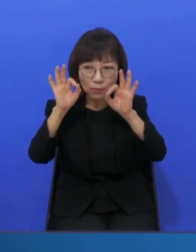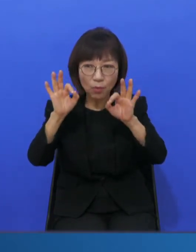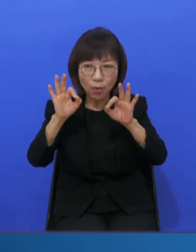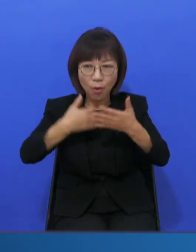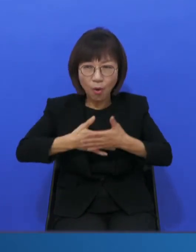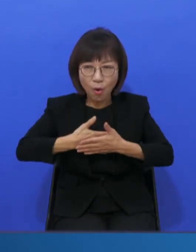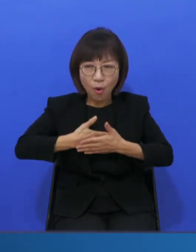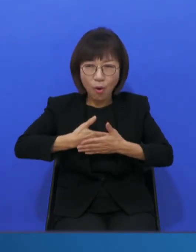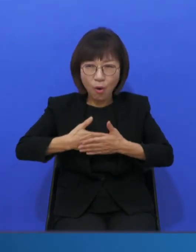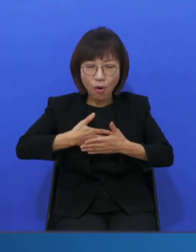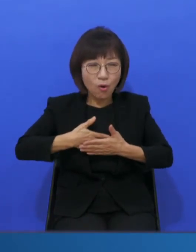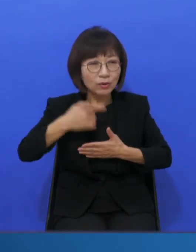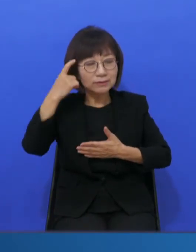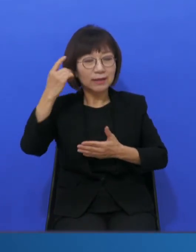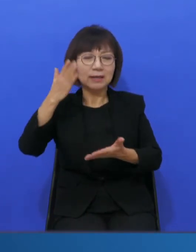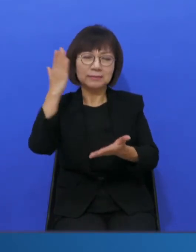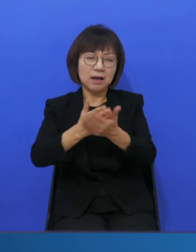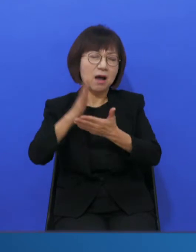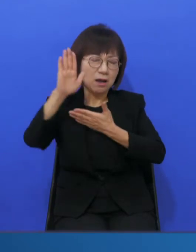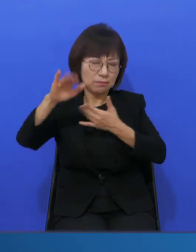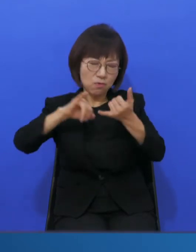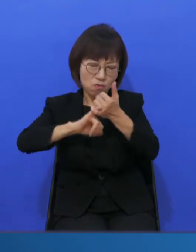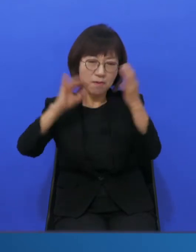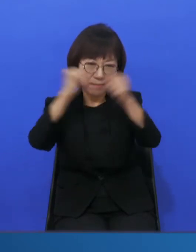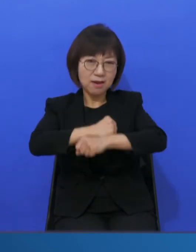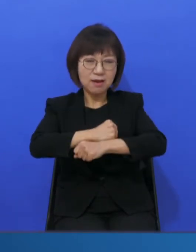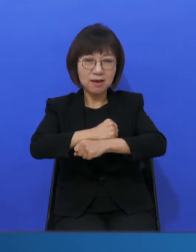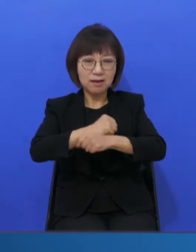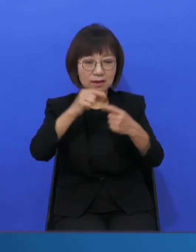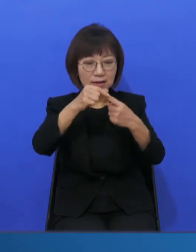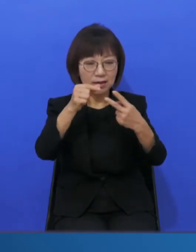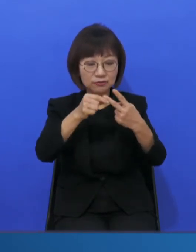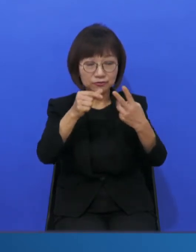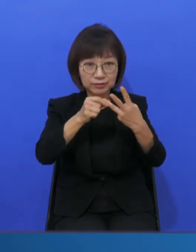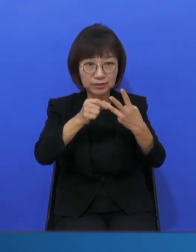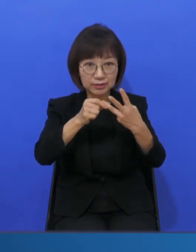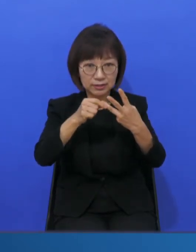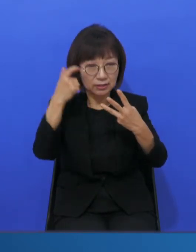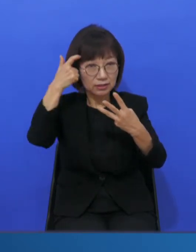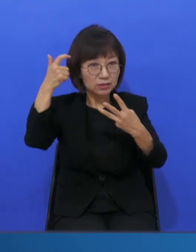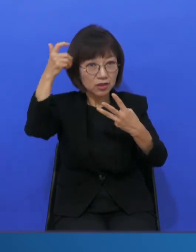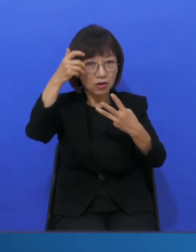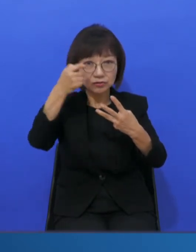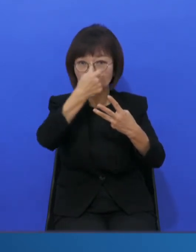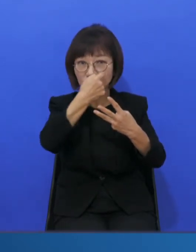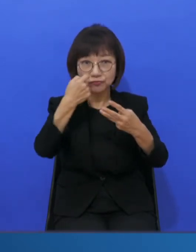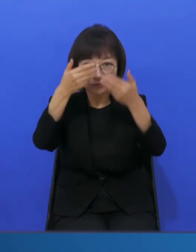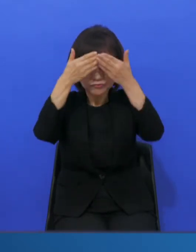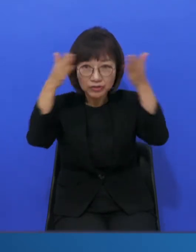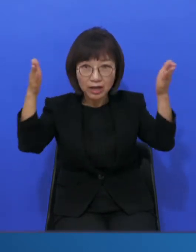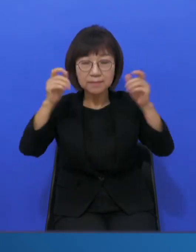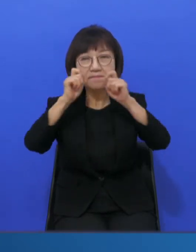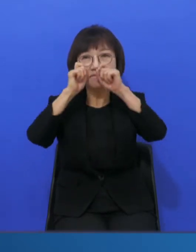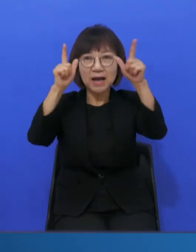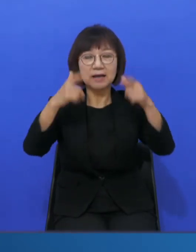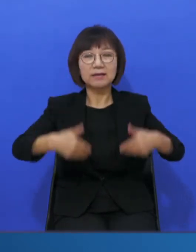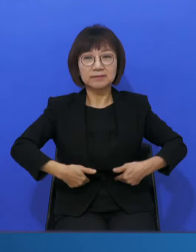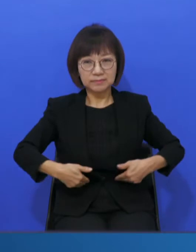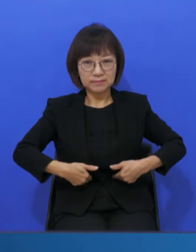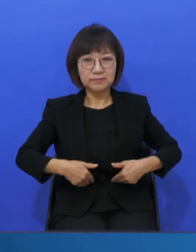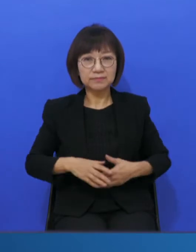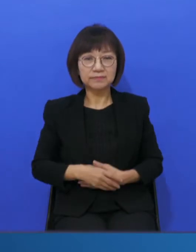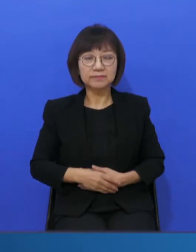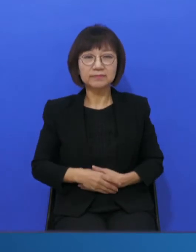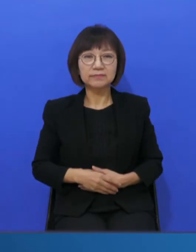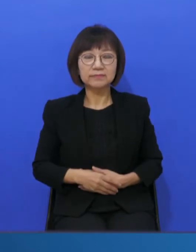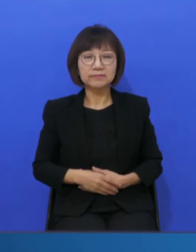will one day be destroyed. So don't look at what will be, how they will be. 이 And be 눈을 떼야 envious 돼요, of that. 여러분. So you have to open your eyes to 그렇잖아요. see that. 드디어